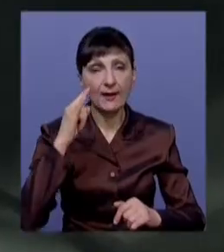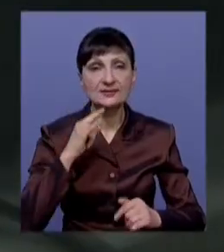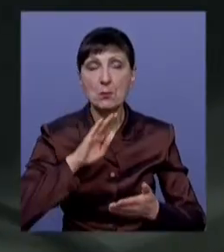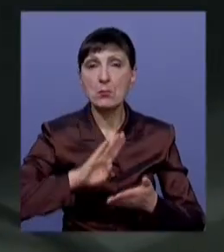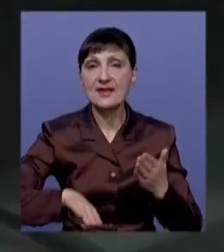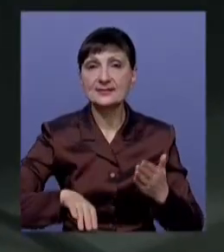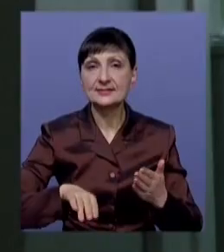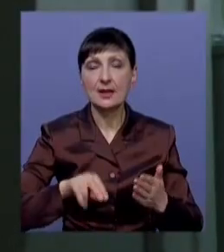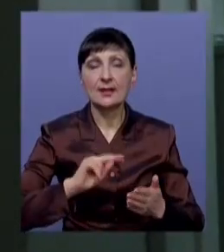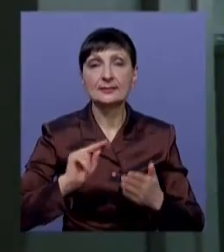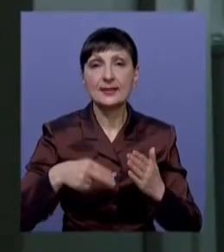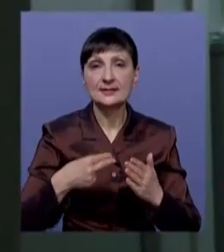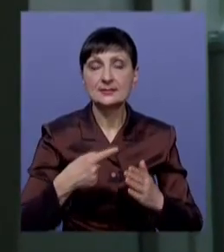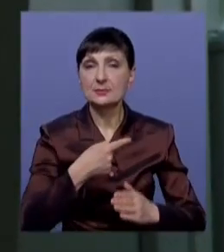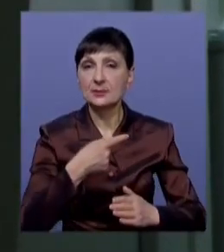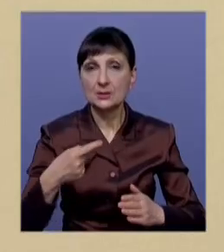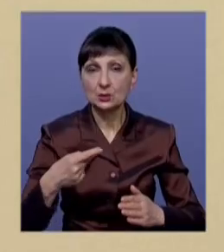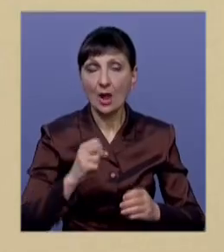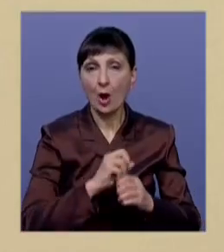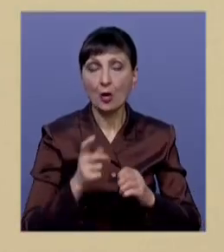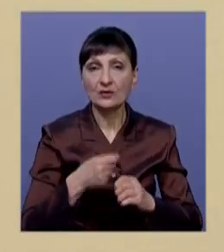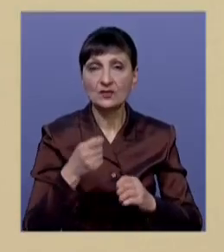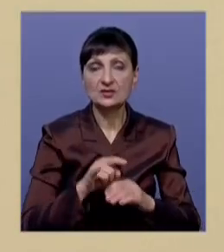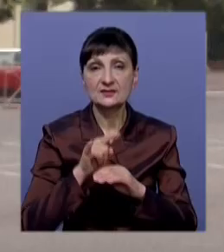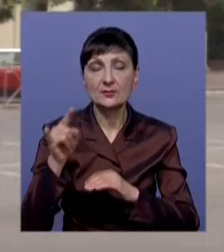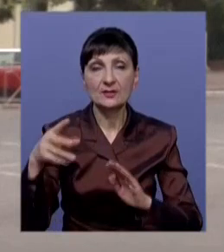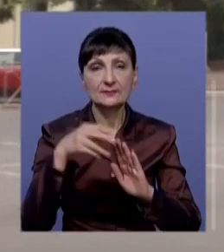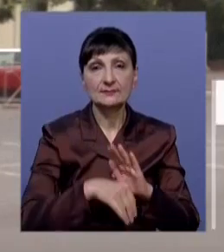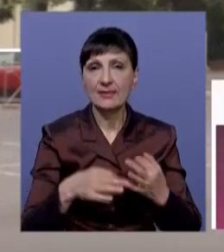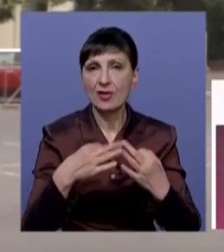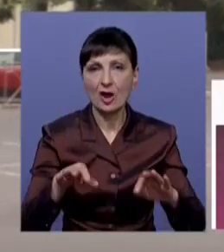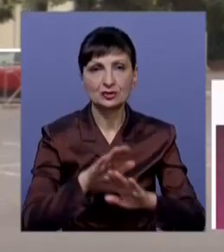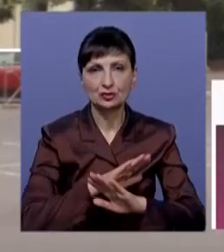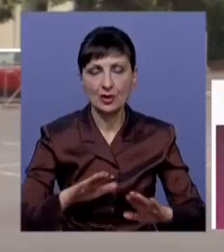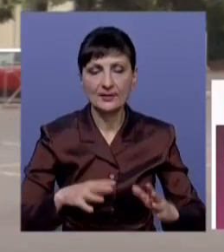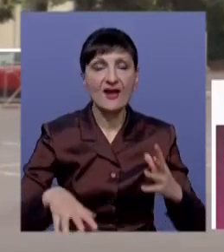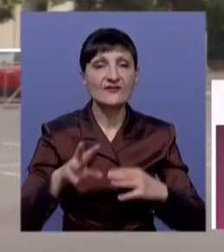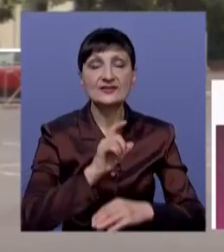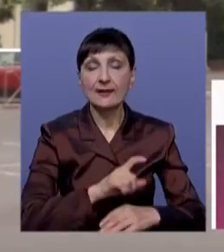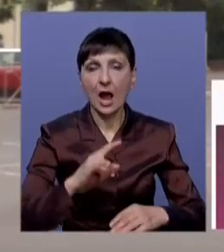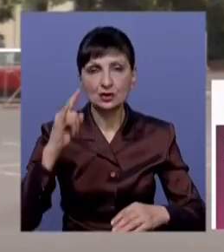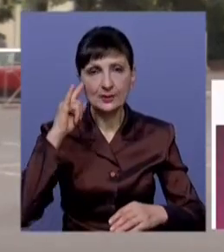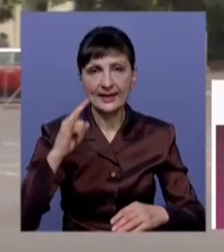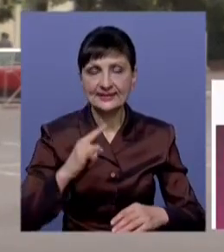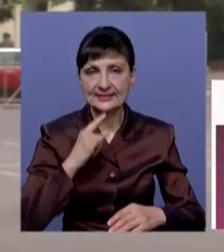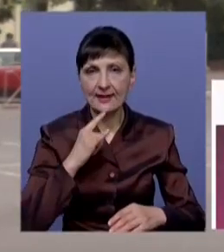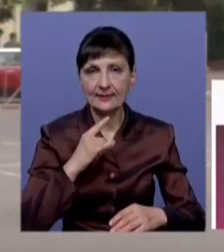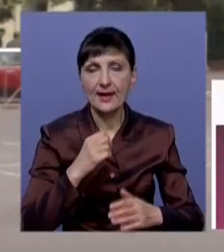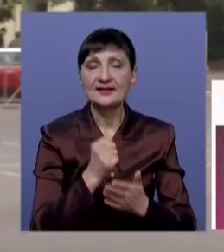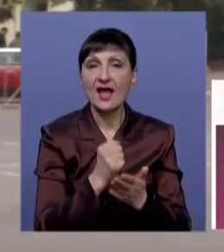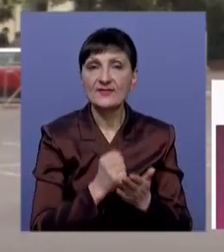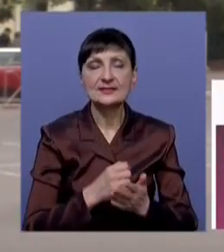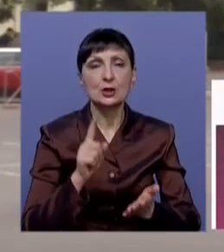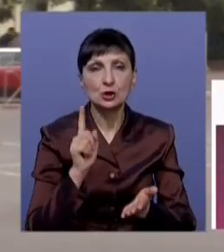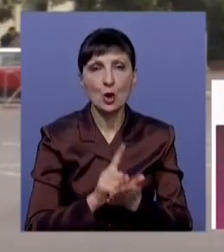без отрицательного результата теста на коронавирус на борт не допустят. Всем, в том числе гражданам Республики Казахстан, для въезда необходимо